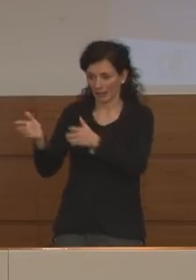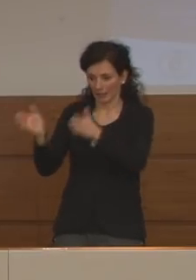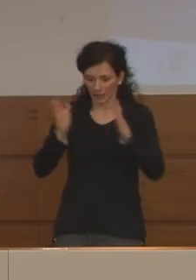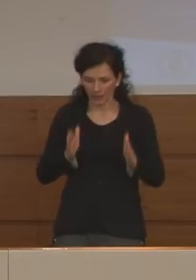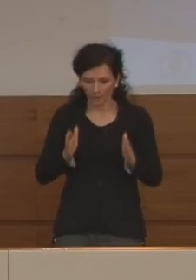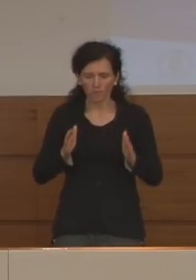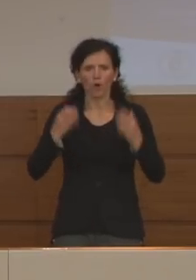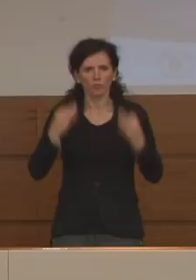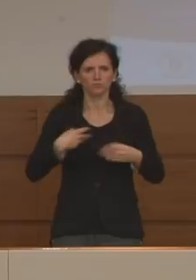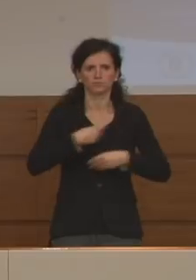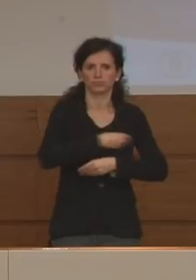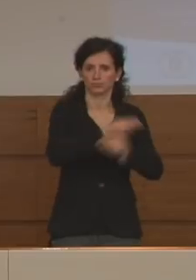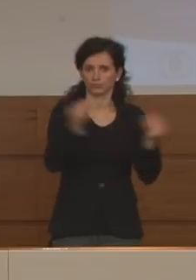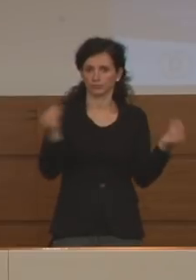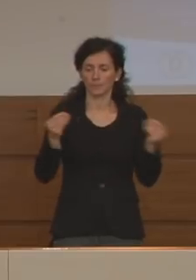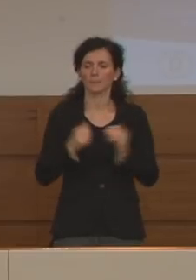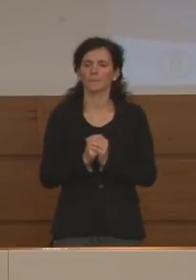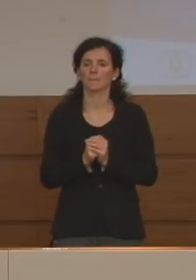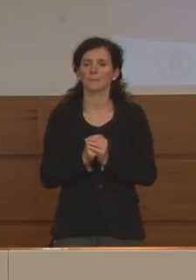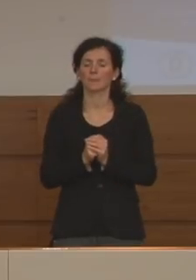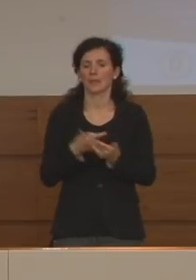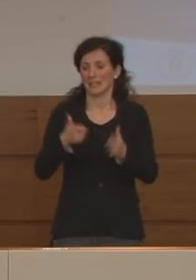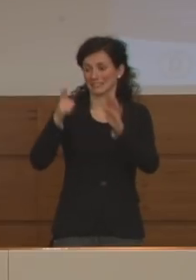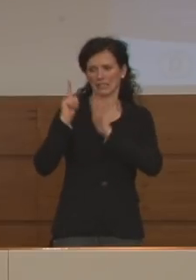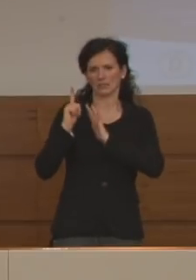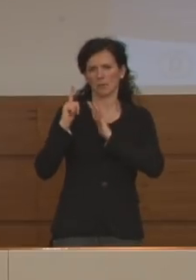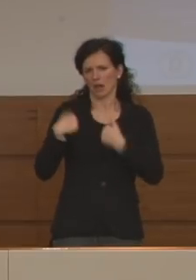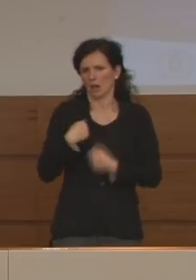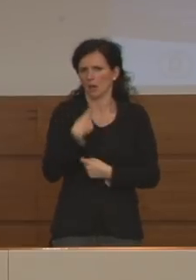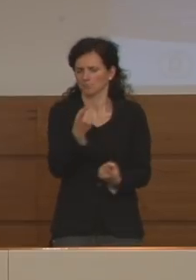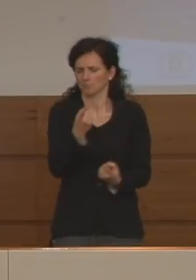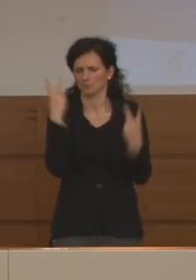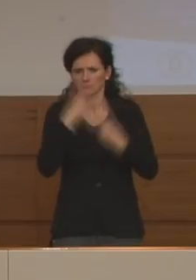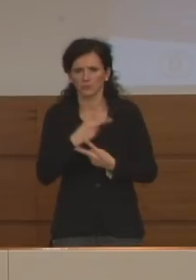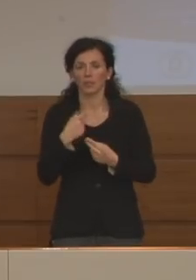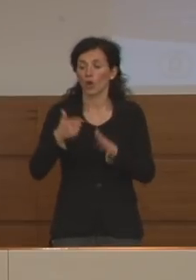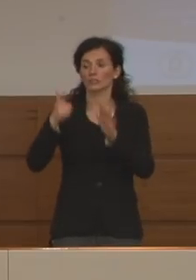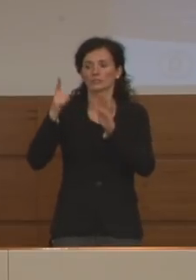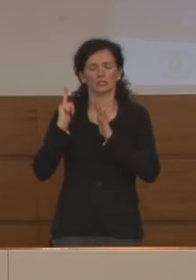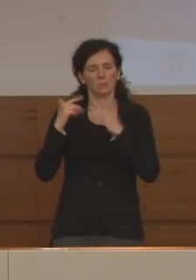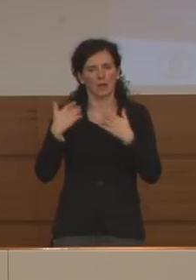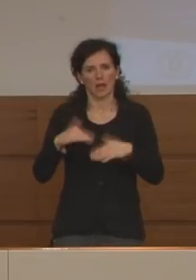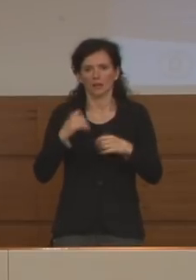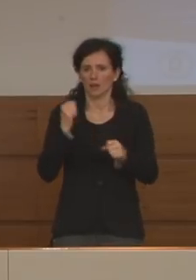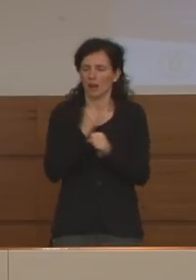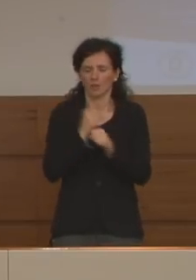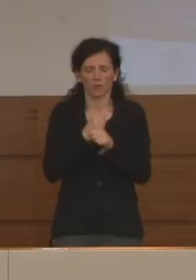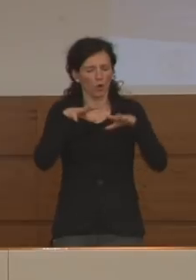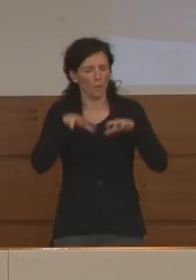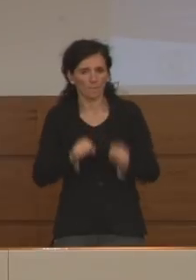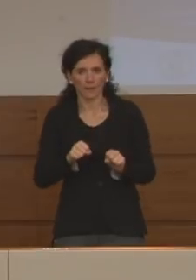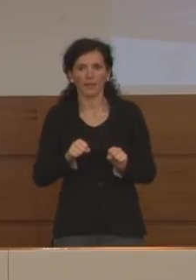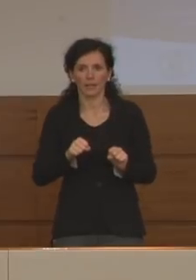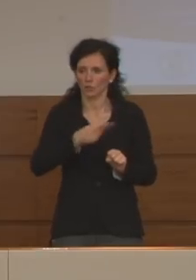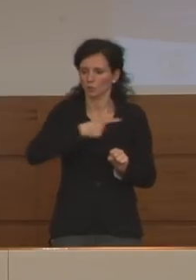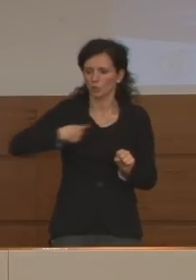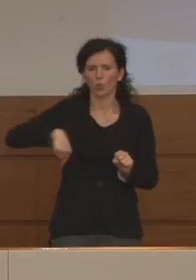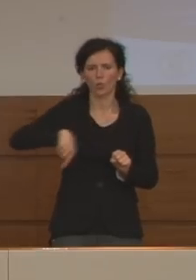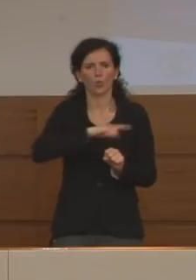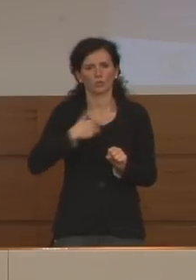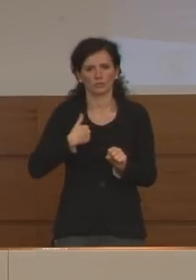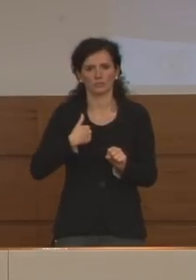non mi nascondo che la settimana scorsa è stata la settimana più impegnativa per tutti quanti noi perché